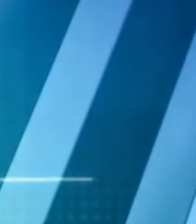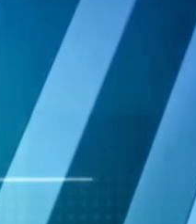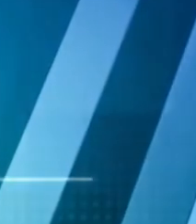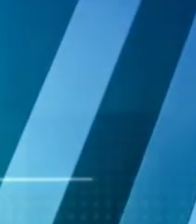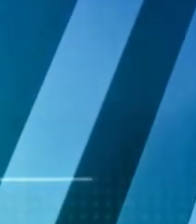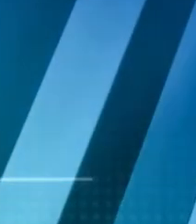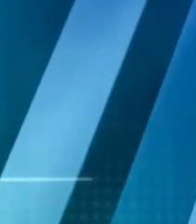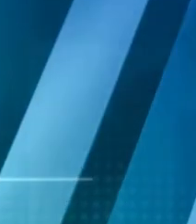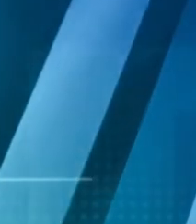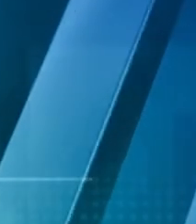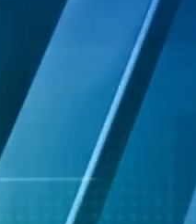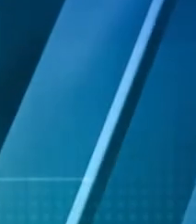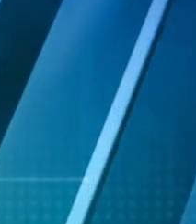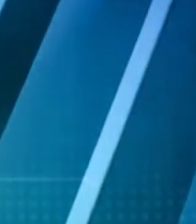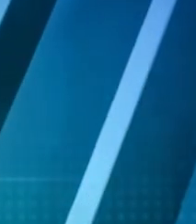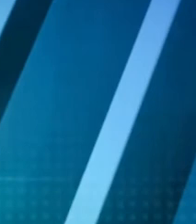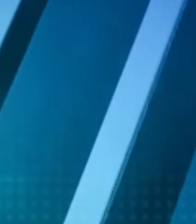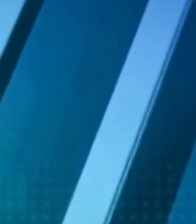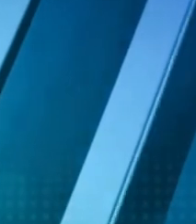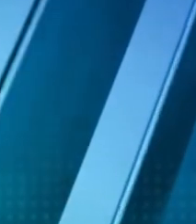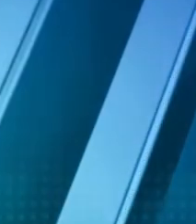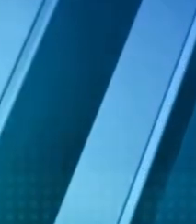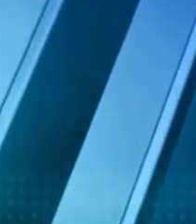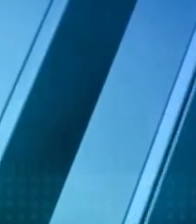МУЗЫКАЛЬНАЯ ЗАСТАВКА